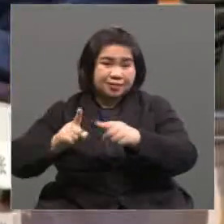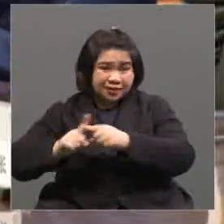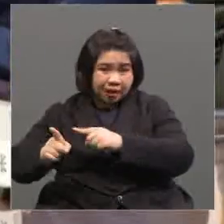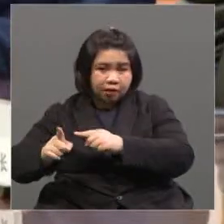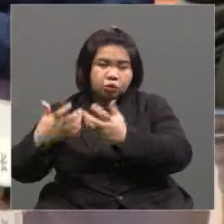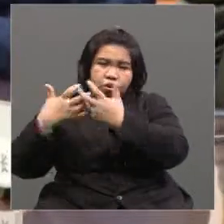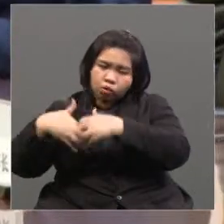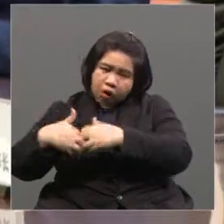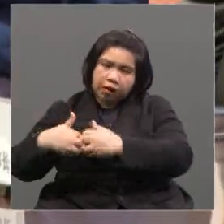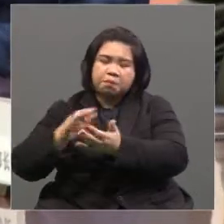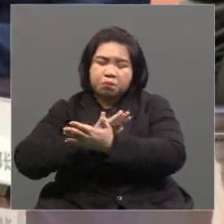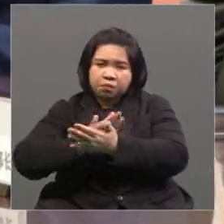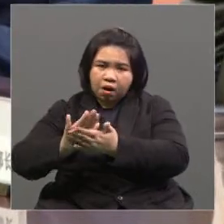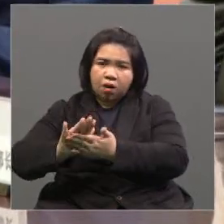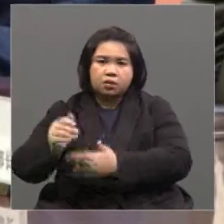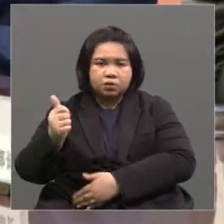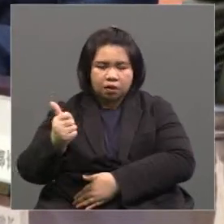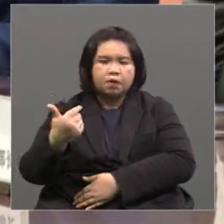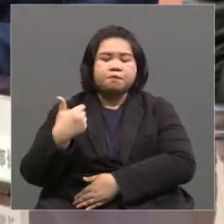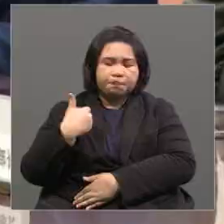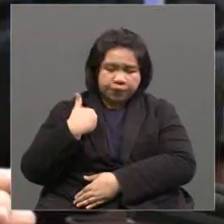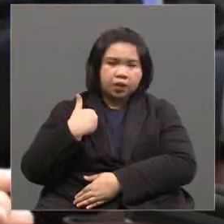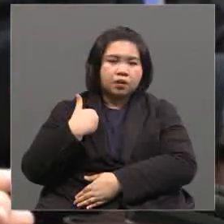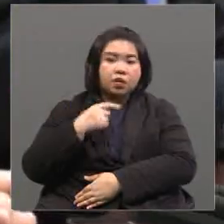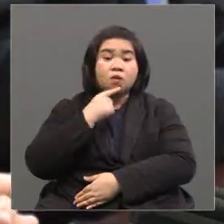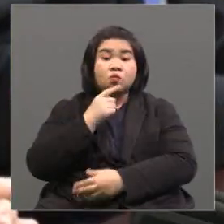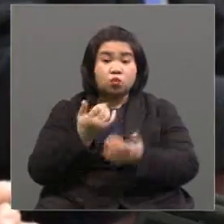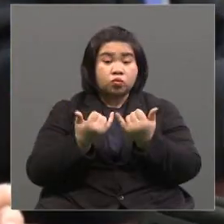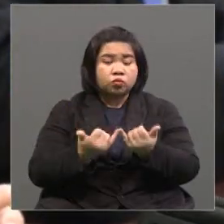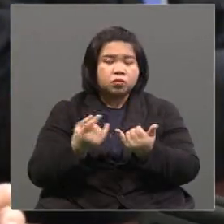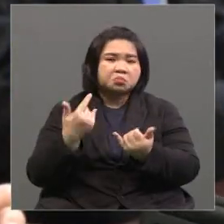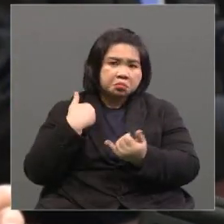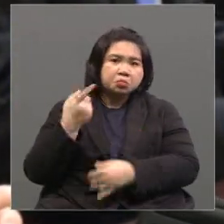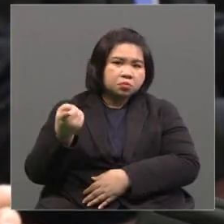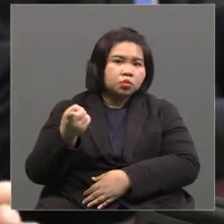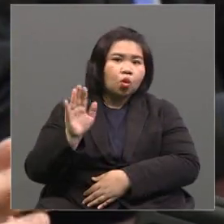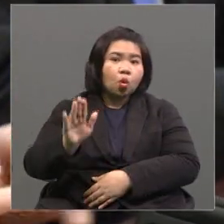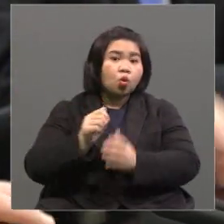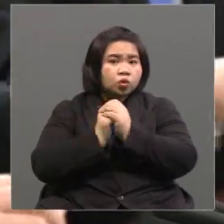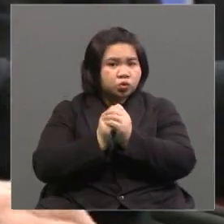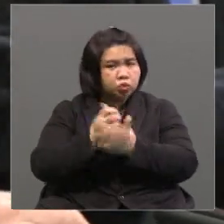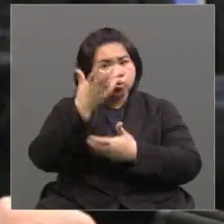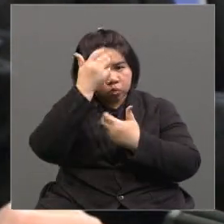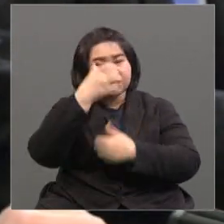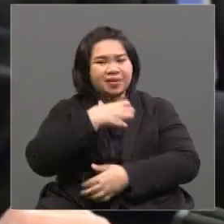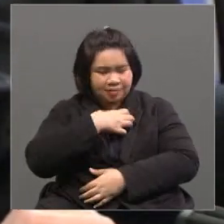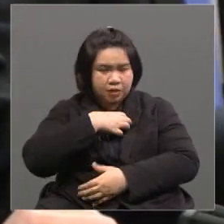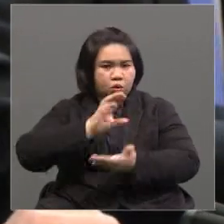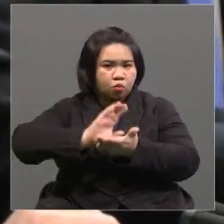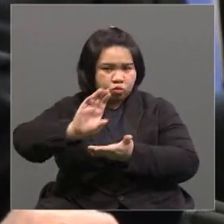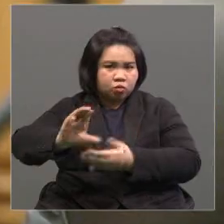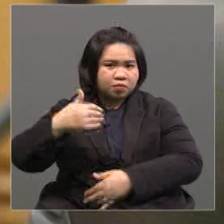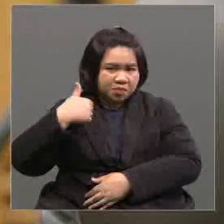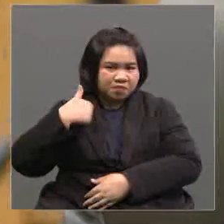ไทยและอุตสาหกรรมที่เกี่ยวเนื่องกับโครงการ Lบินะคะซึ่งตอนนี้เองก็ได้รับความสนใจจากนักลงทุนชาวจีนไม่น้อยทีเดียว